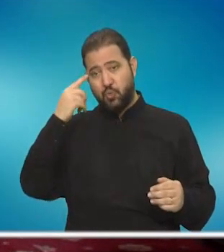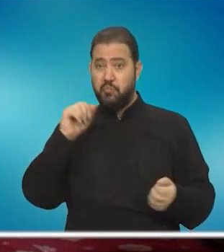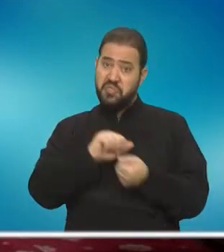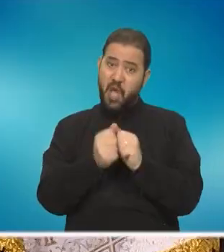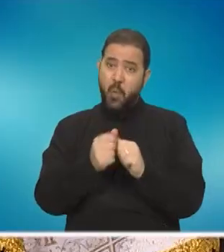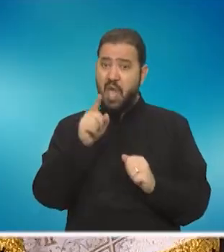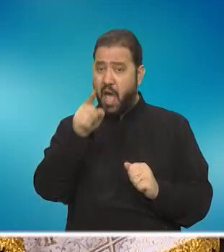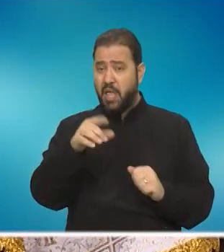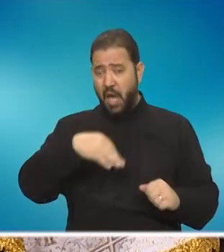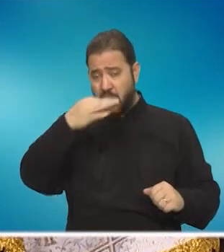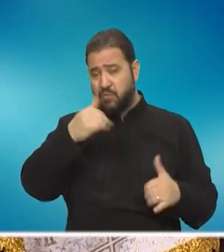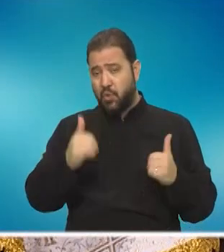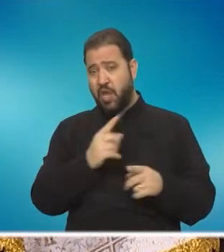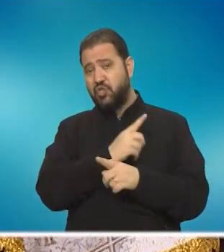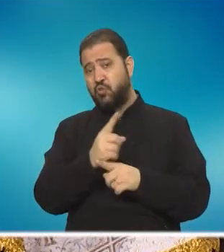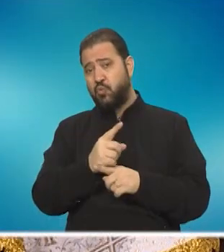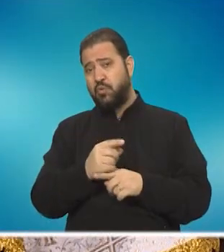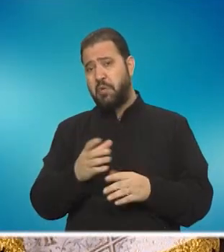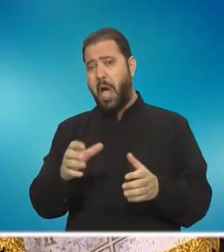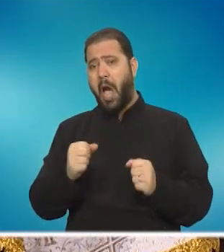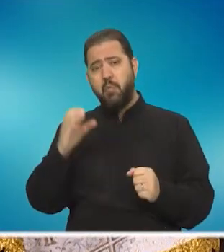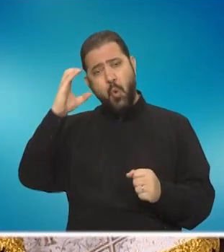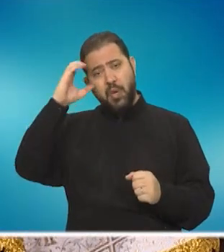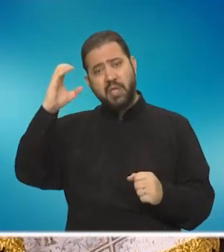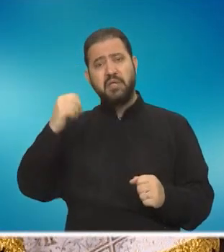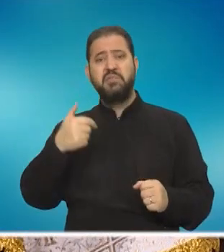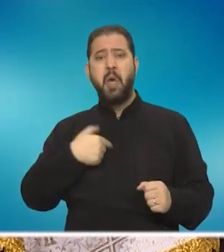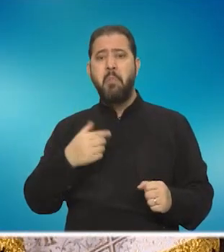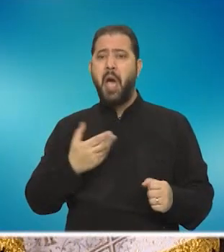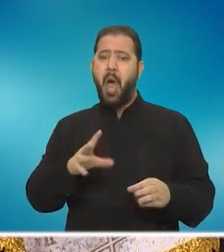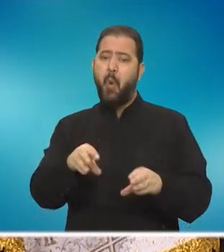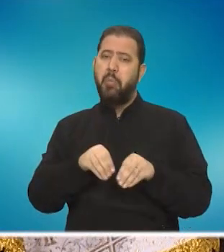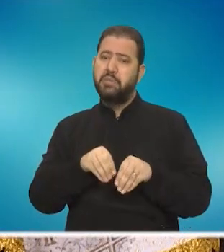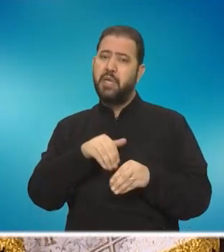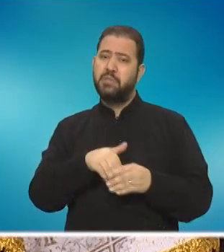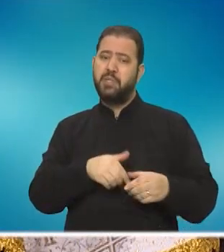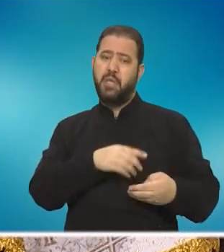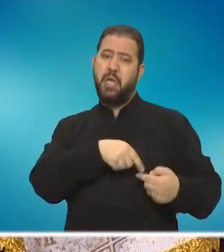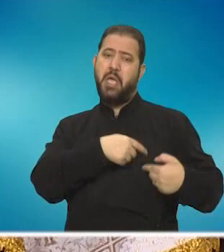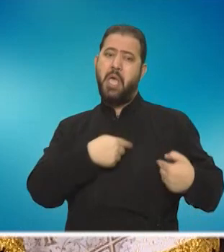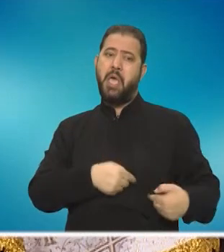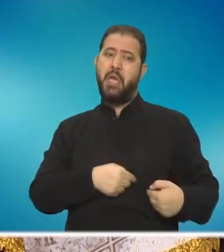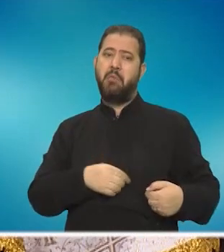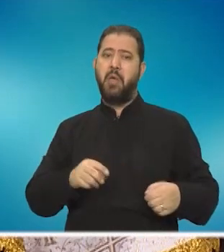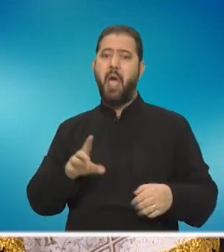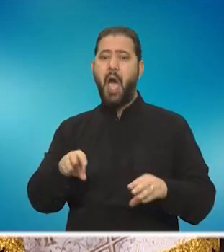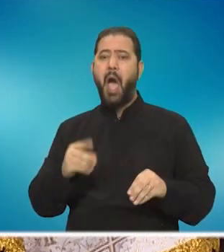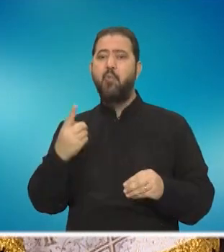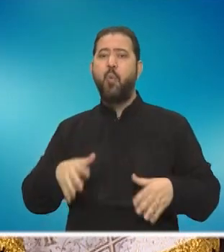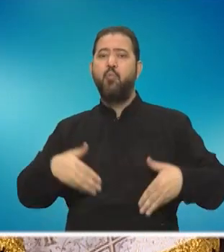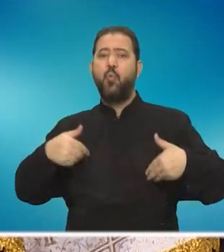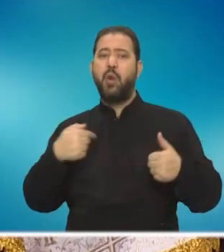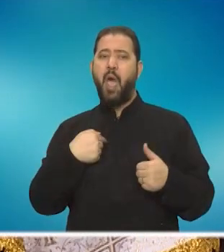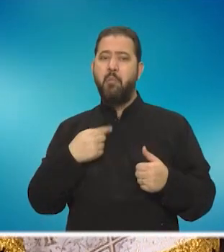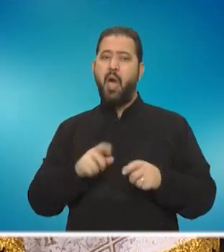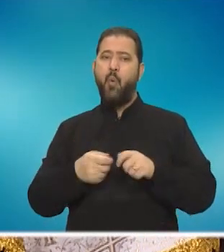chiar ei spun lucrul acesta: am o credință a mea pe care o păstrez în suflet, am o bucurie a mea, dacă am